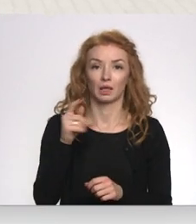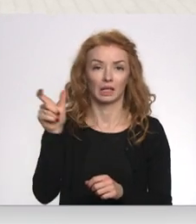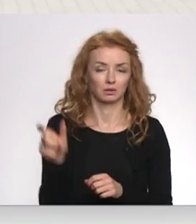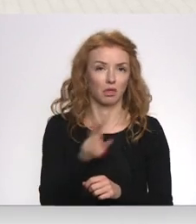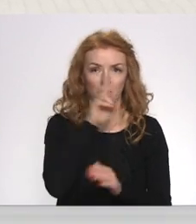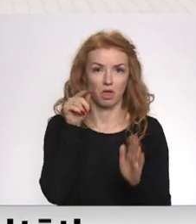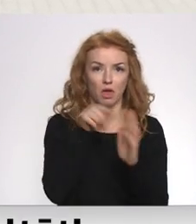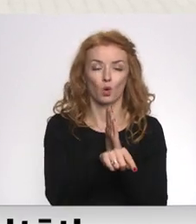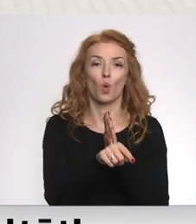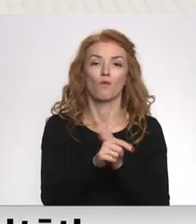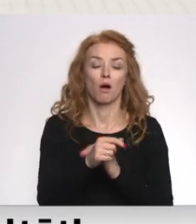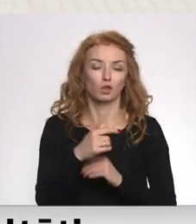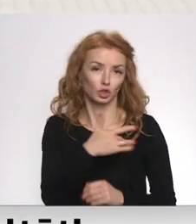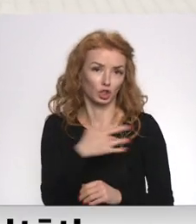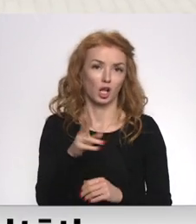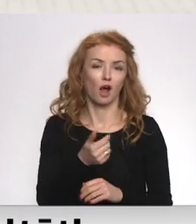likās, ka viņš diezgan ļoti tāds